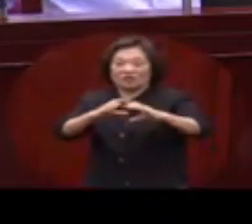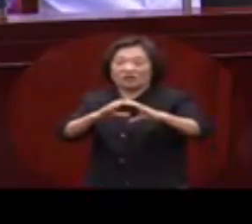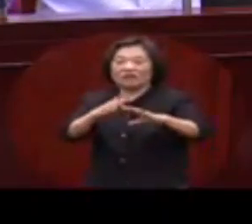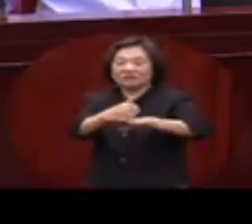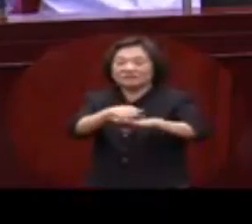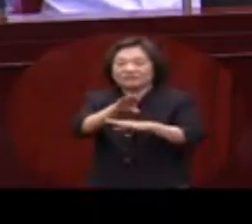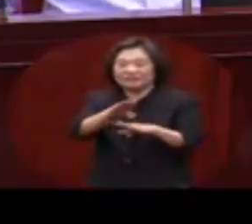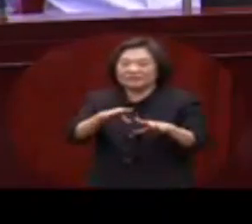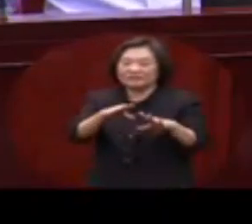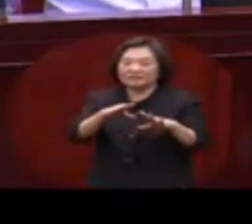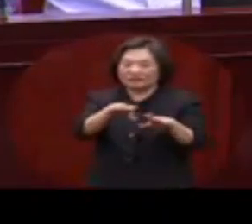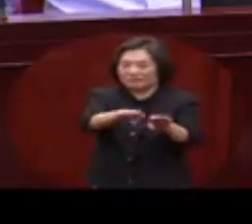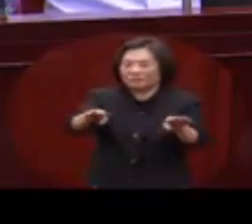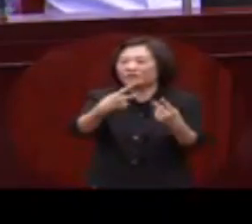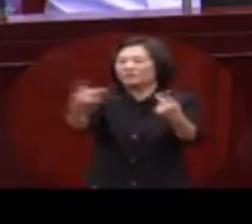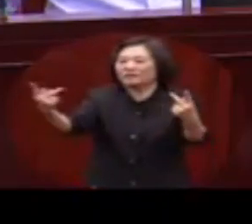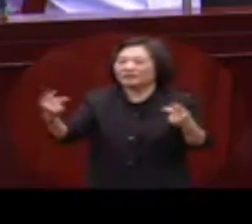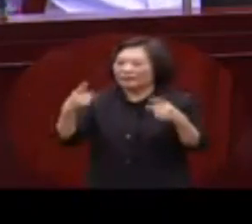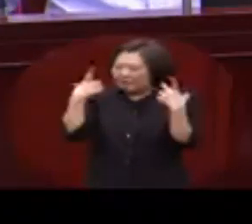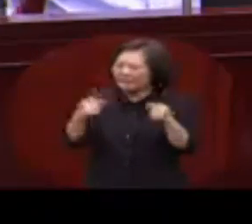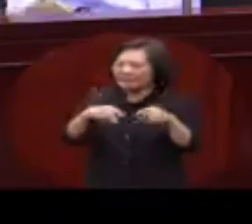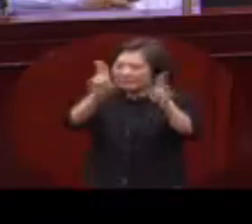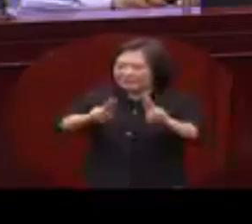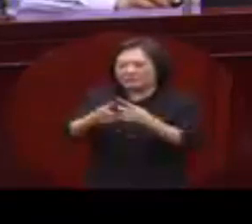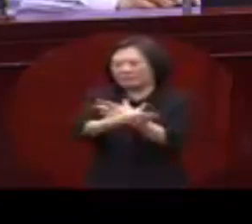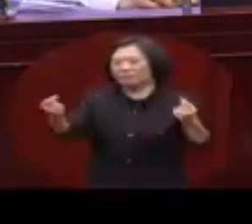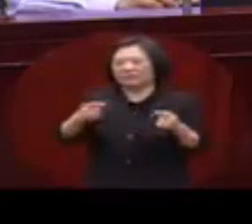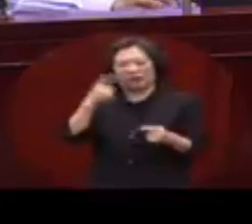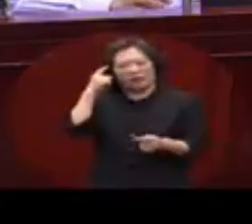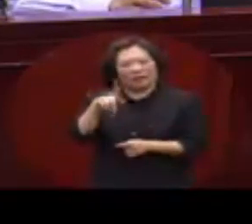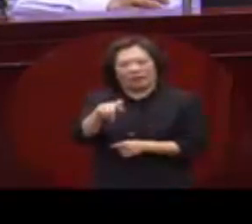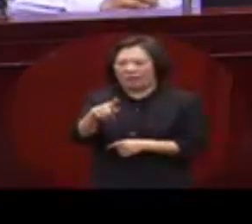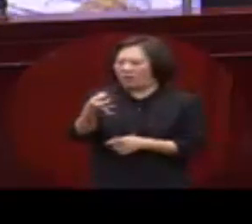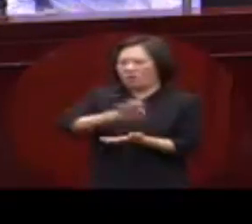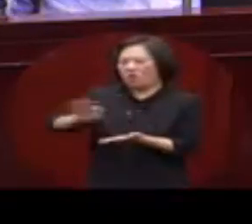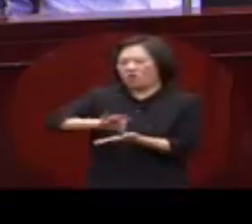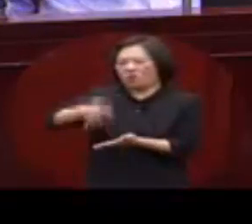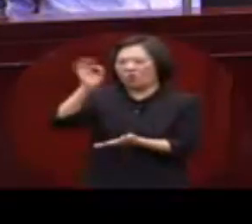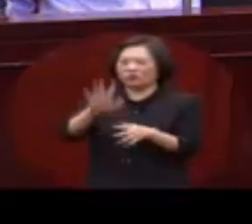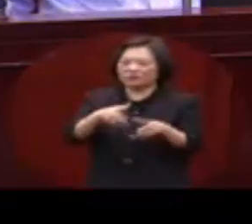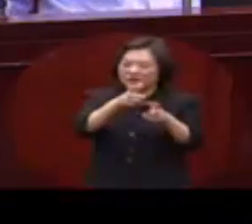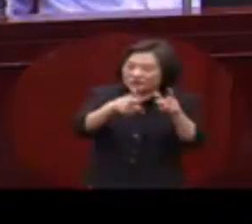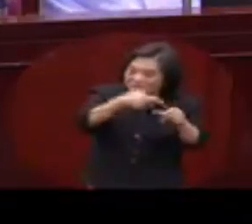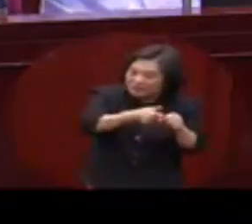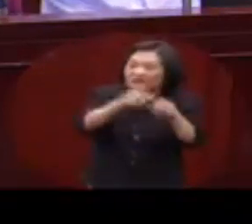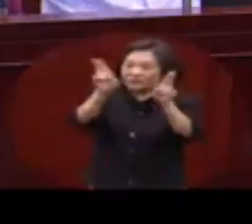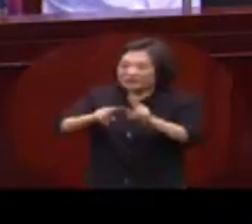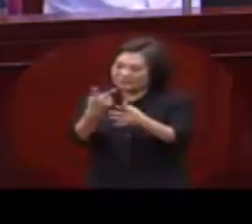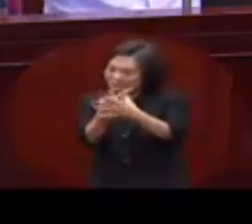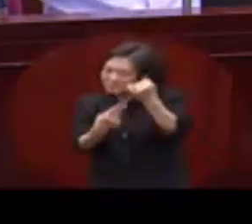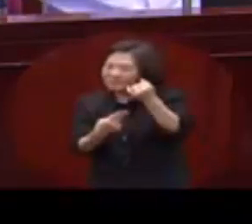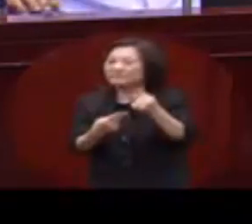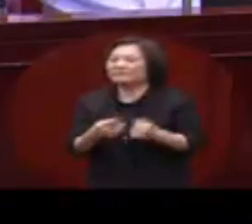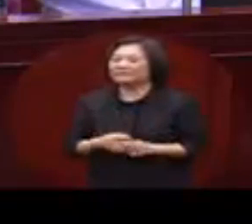500辆。本来一开始是说希望全部电动车的，但是后来发现那个成本太贵了，所以现在是油电混合的，所以